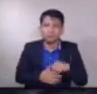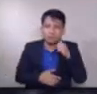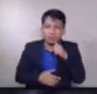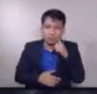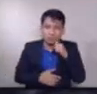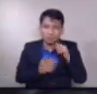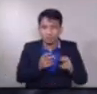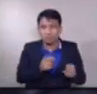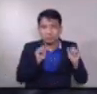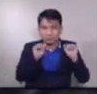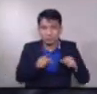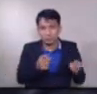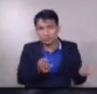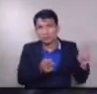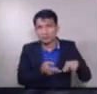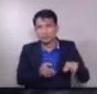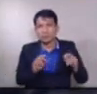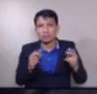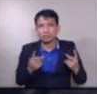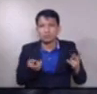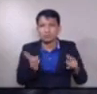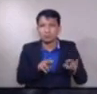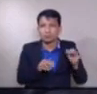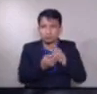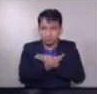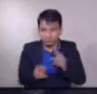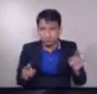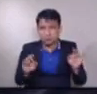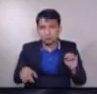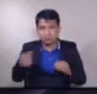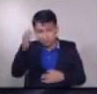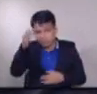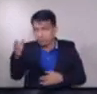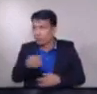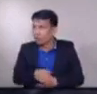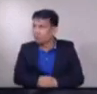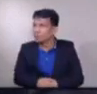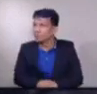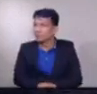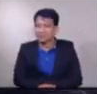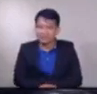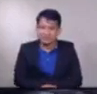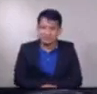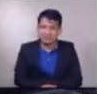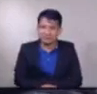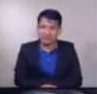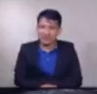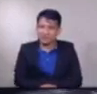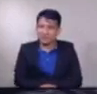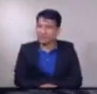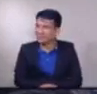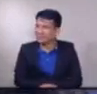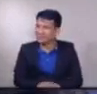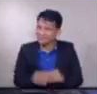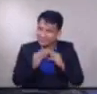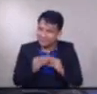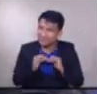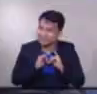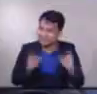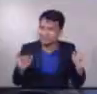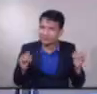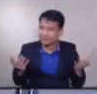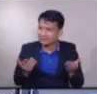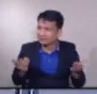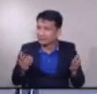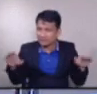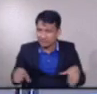pwede mag-asawa ng maraming lalaki, unlimited yun with consent. So paano? Saan ngayon yan ngayon isasaklaw ng